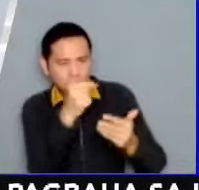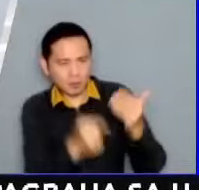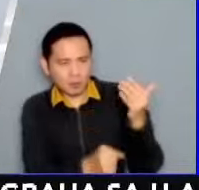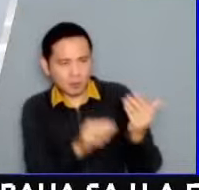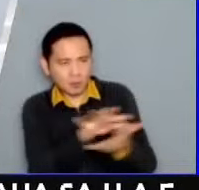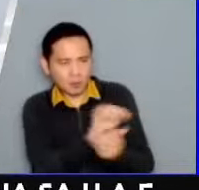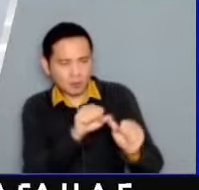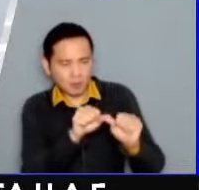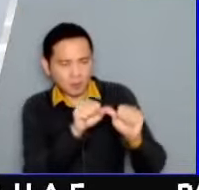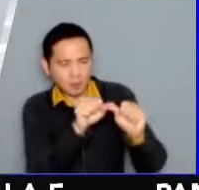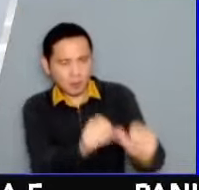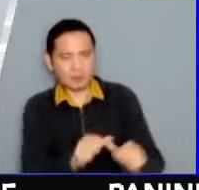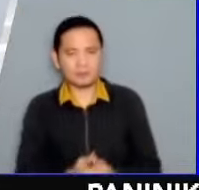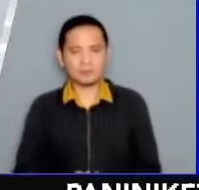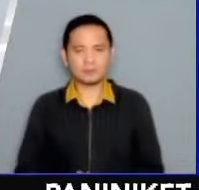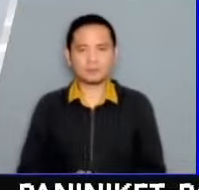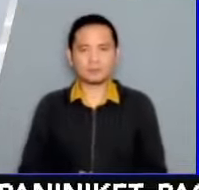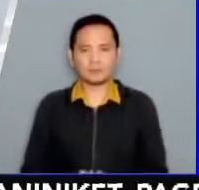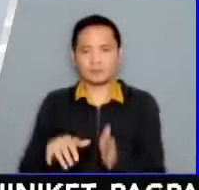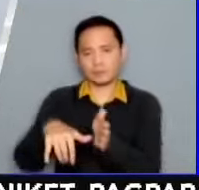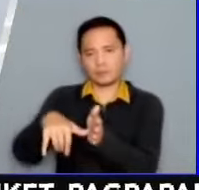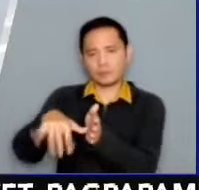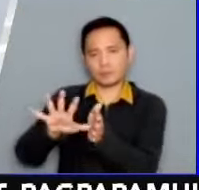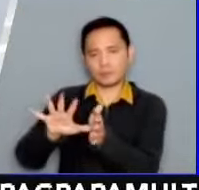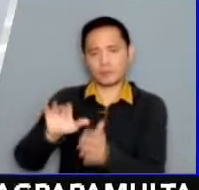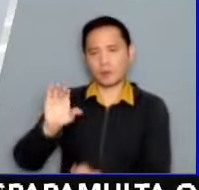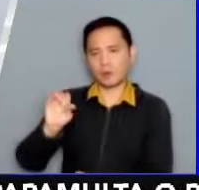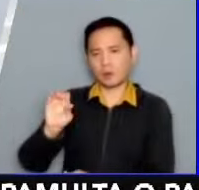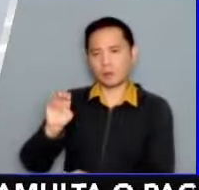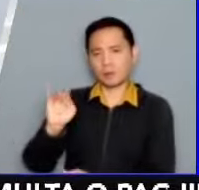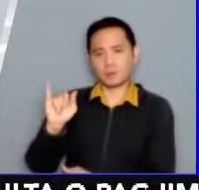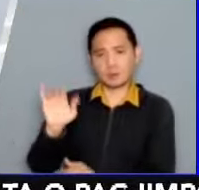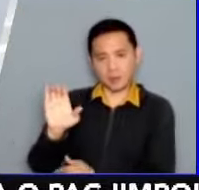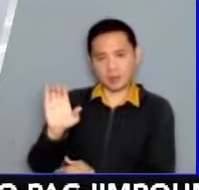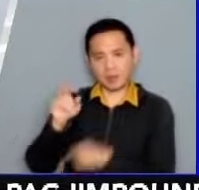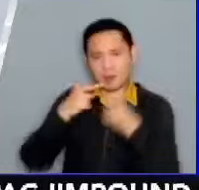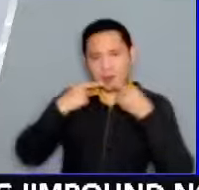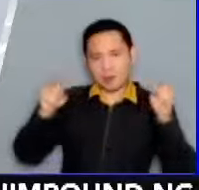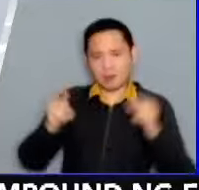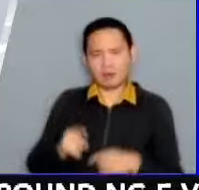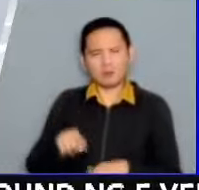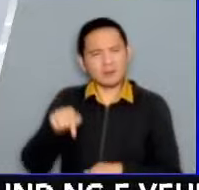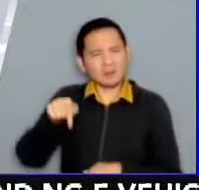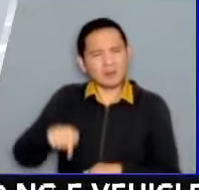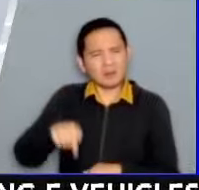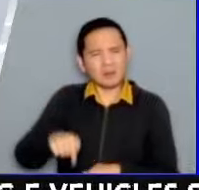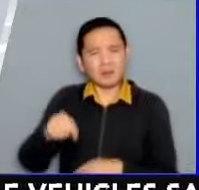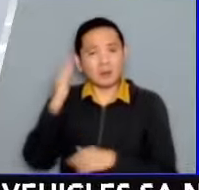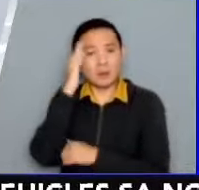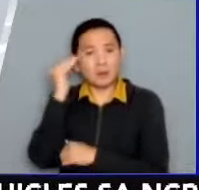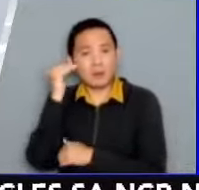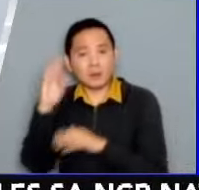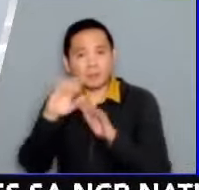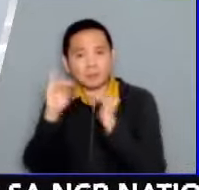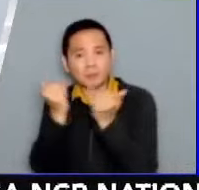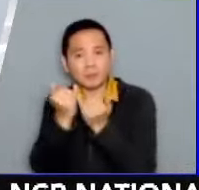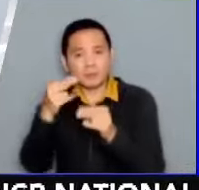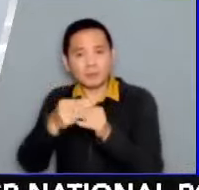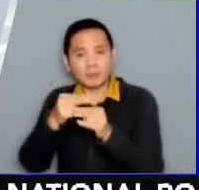Ginit ng COMELEC na naaayon sa batas ang pag-award ng kontrata sa South Korean firm na Miru Systems Company Limited para sa